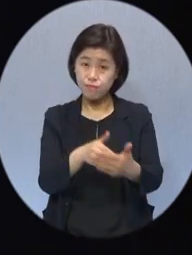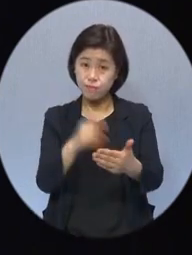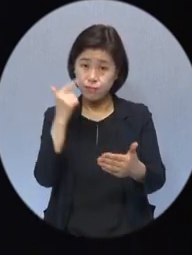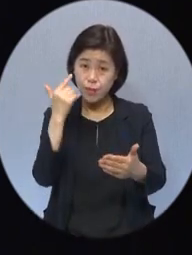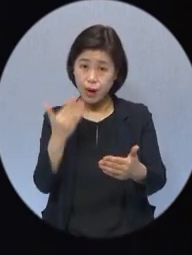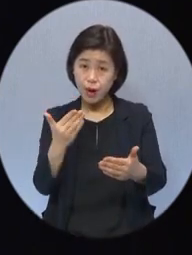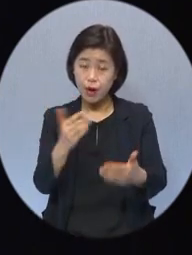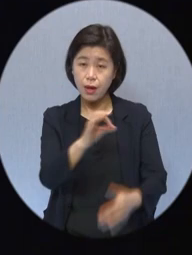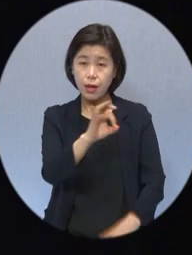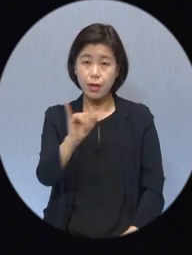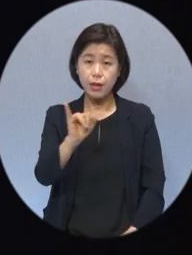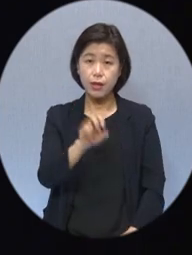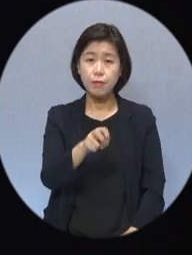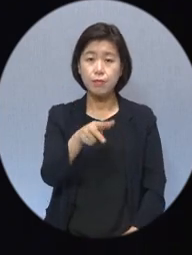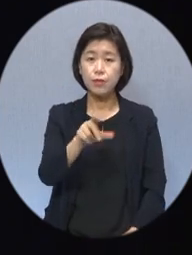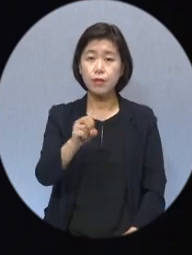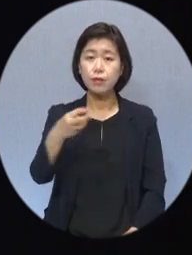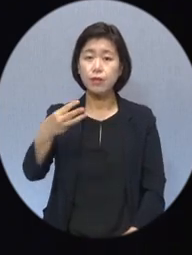임정리 아직 멀었나?